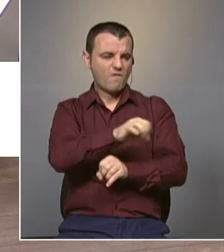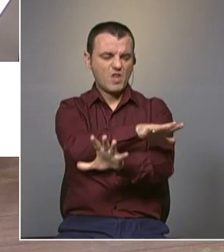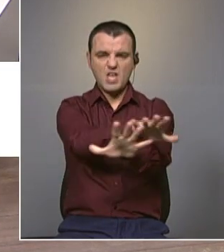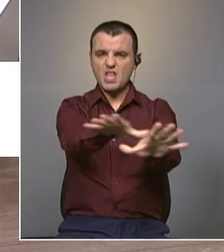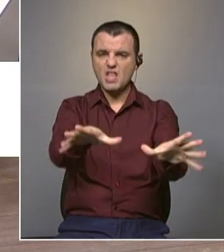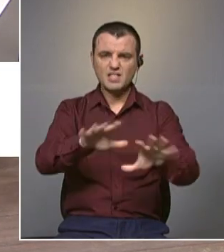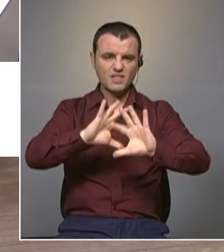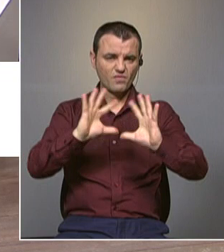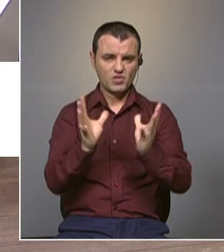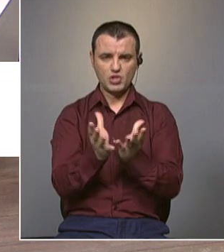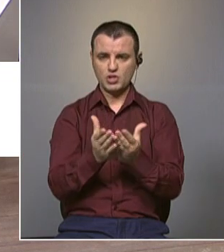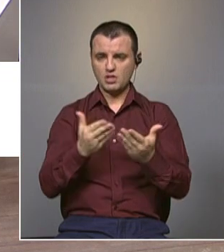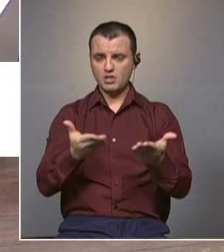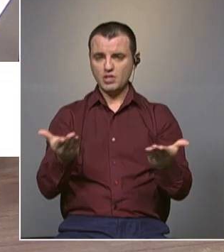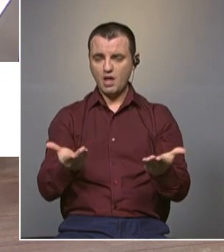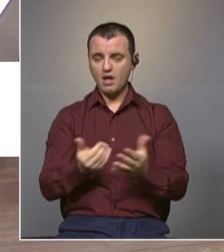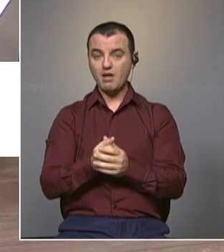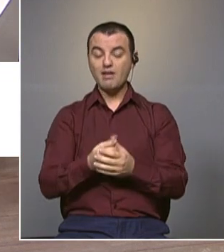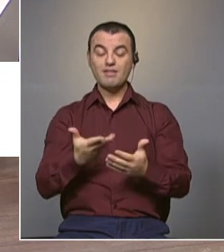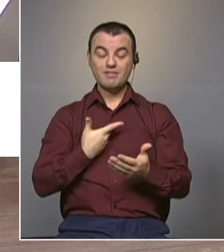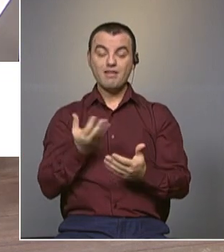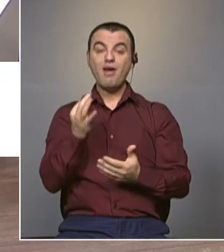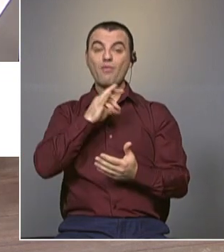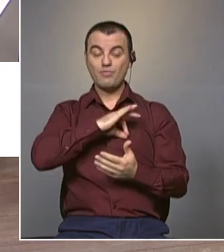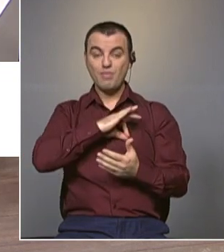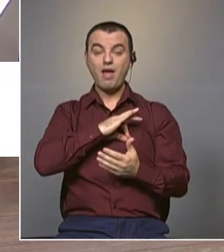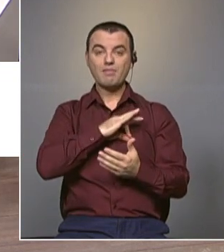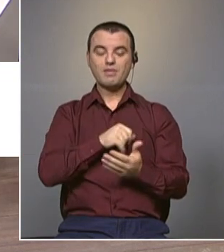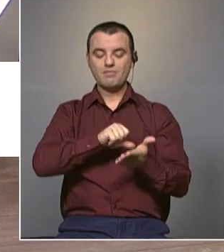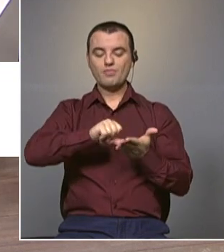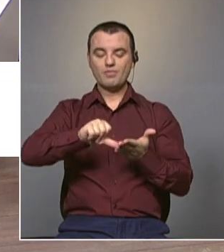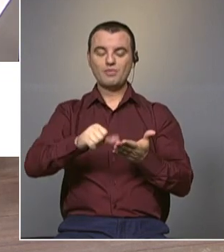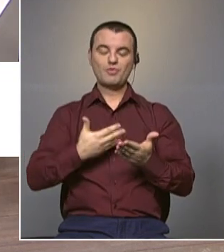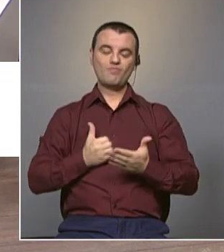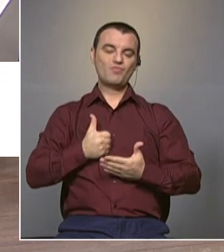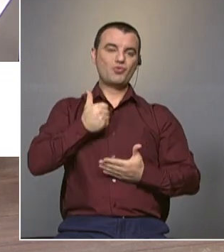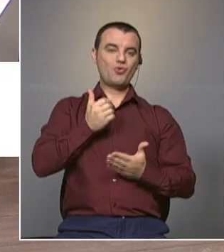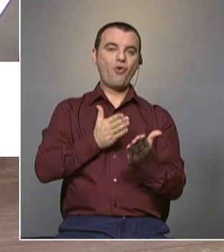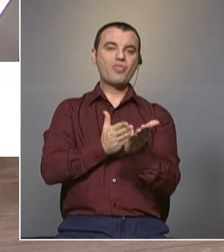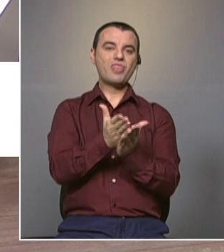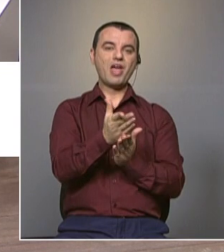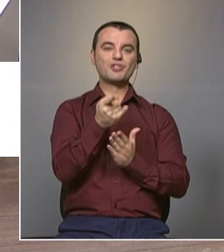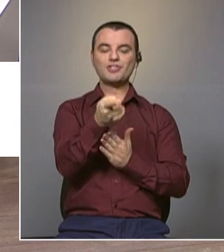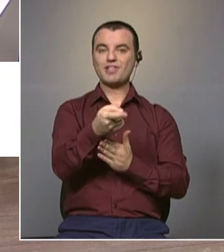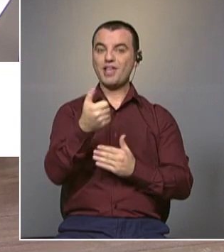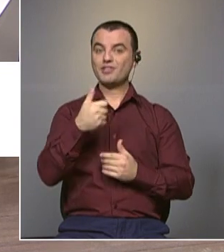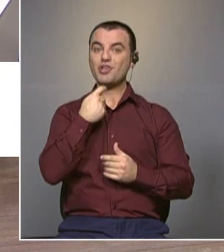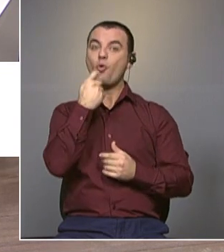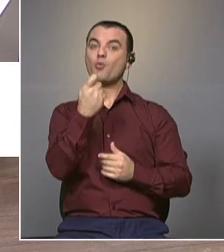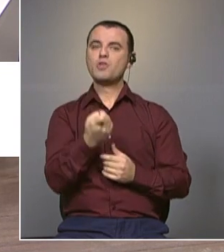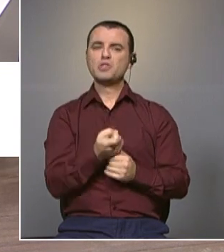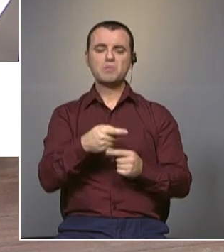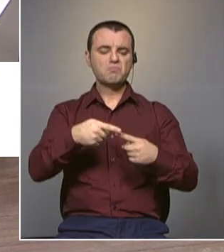епидемиологичните обстоятелства, можахме да отбележим по един достоен начин тази годишнина с